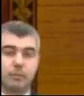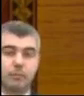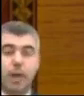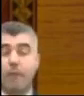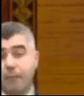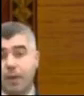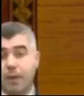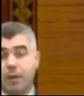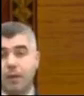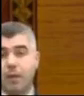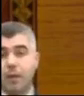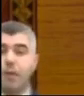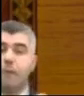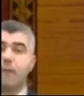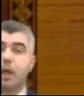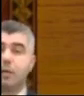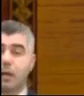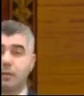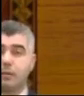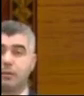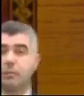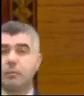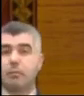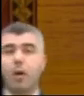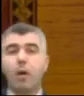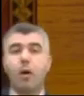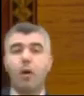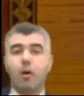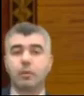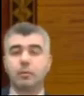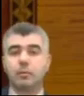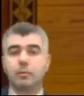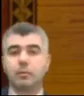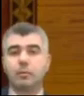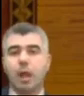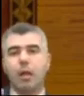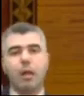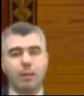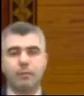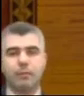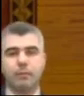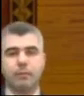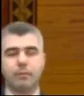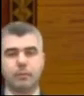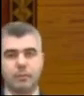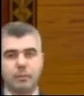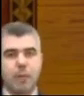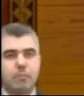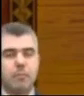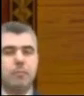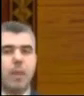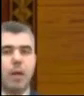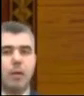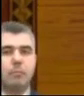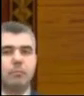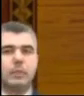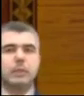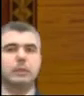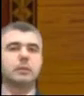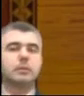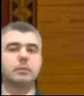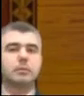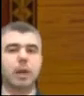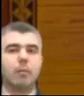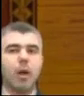تسامح، هذه هي القيم التي تتقاسمها فرنسا بقوة والتي تؤكد على النهوض